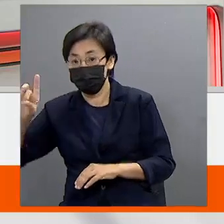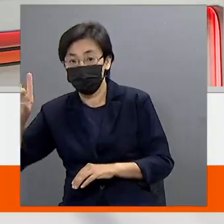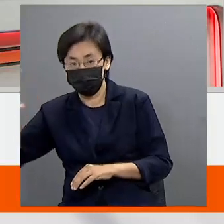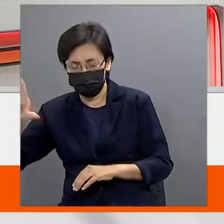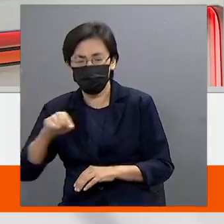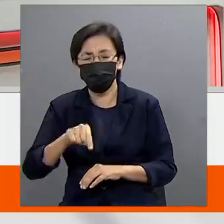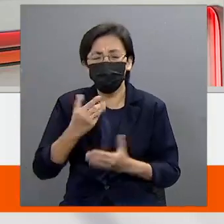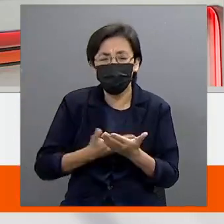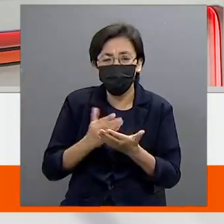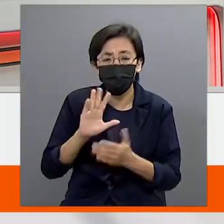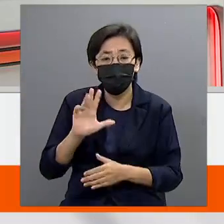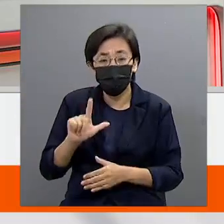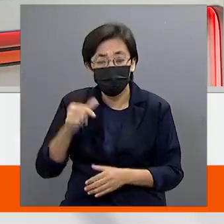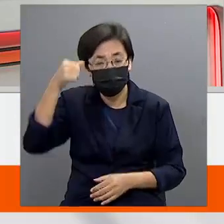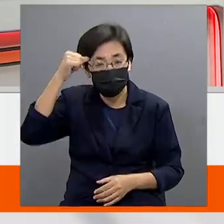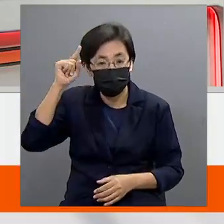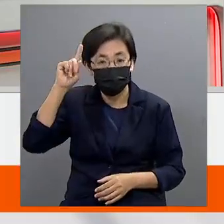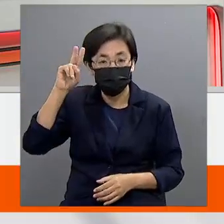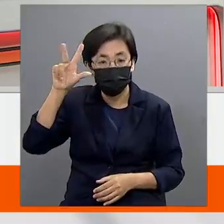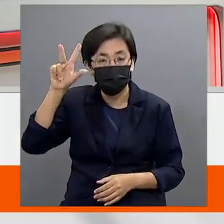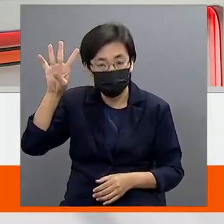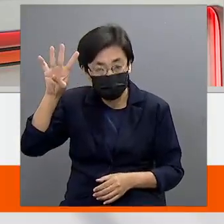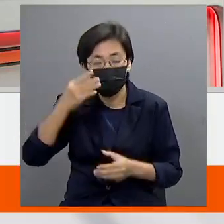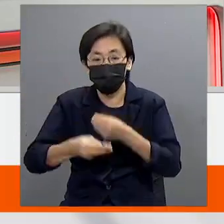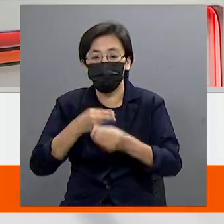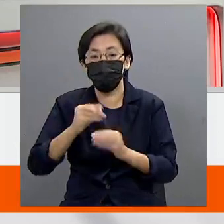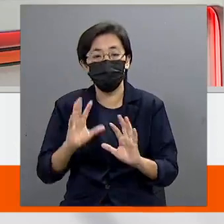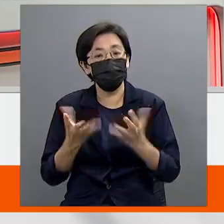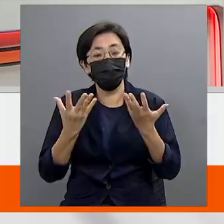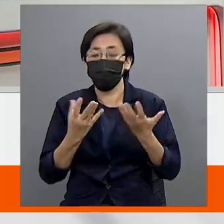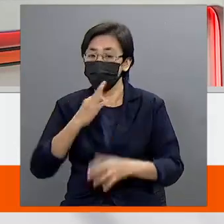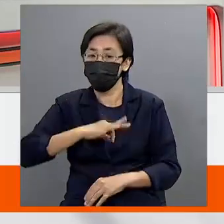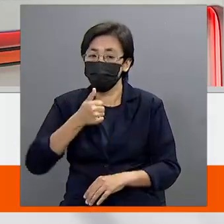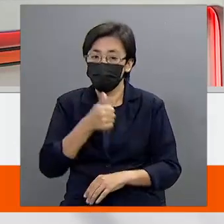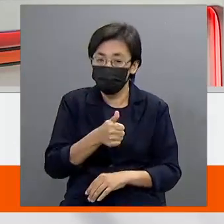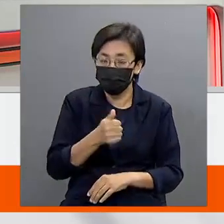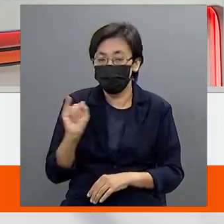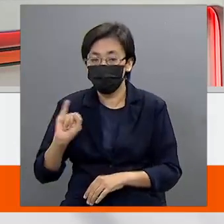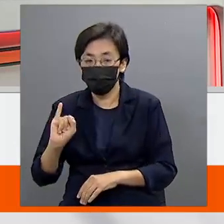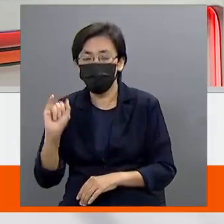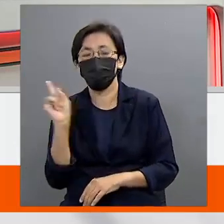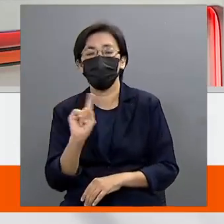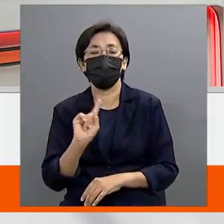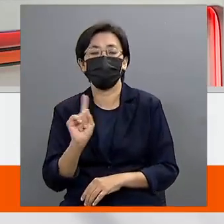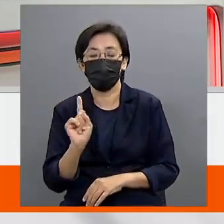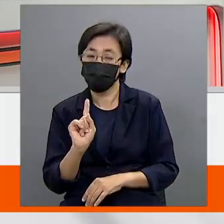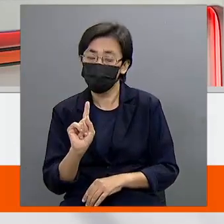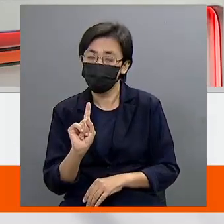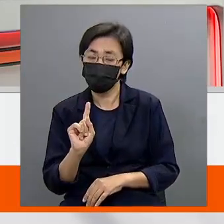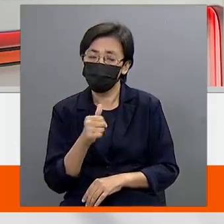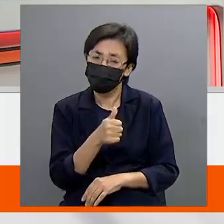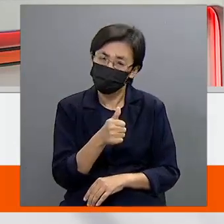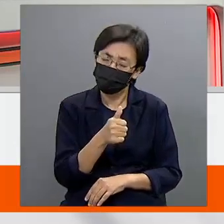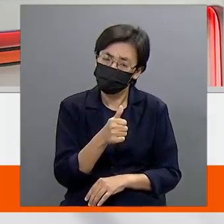ลาเพียงแค่4วันเท่านั้นขายหมดแล้วนะคะผลดีผลเสียมันด้านไหนมันมีมากกว่ากันระหว่างขาย